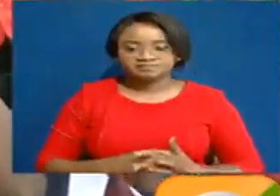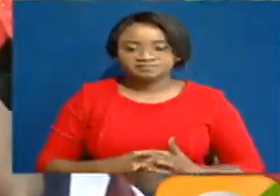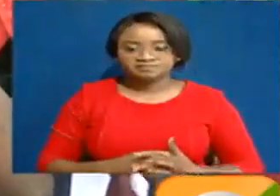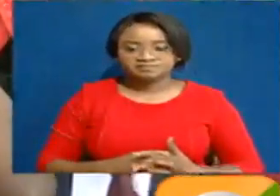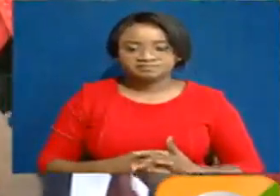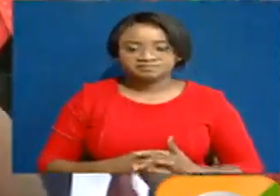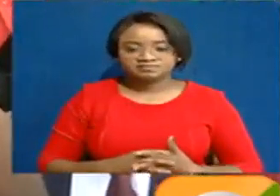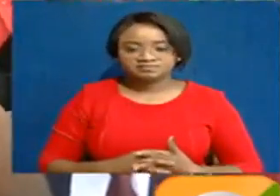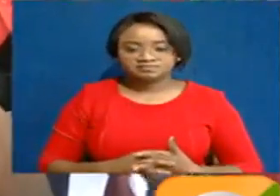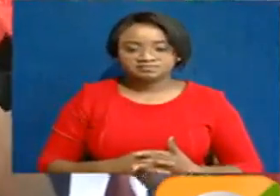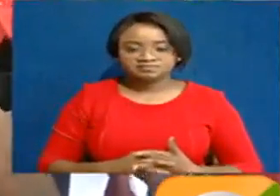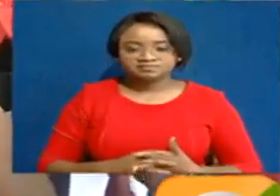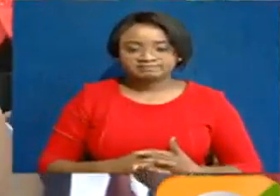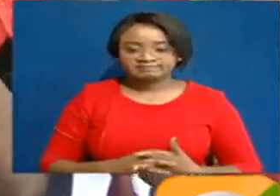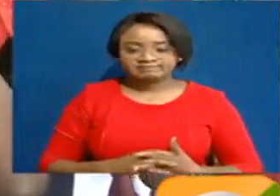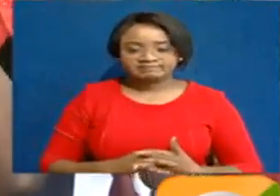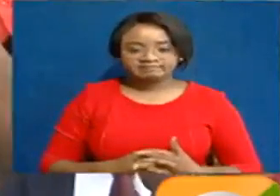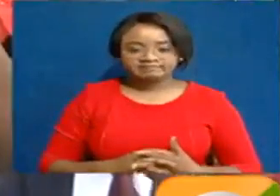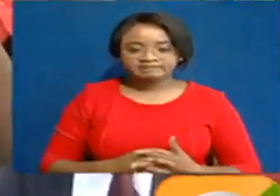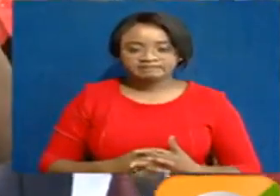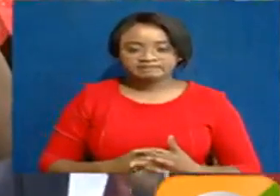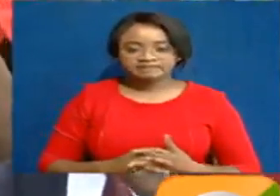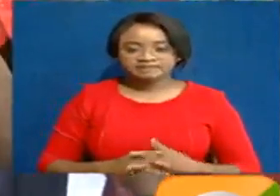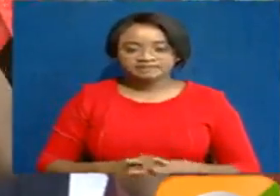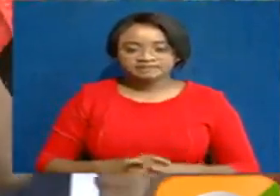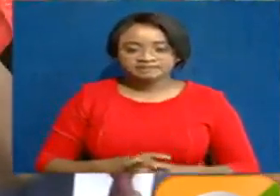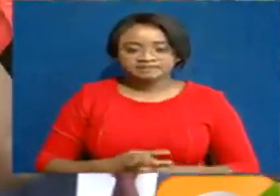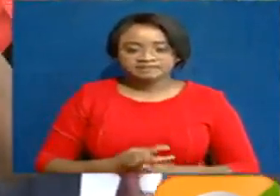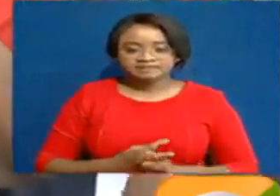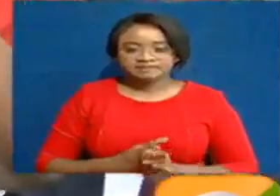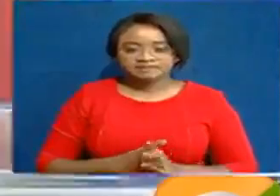Njoroge, Runinga ya Citizen. Watu ni nani? Watu ni sisi. Watu ni nani?